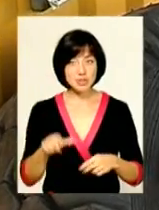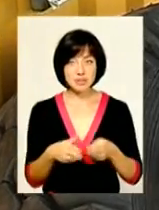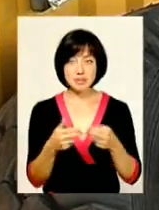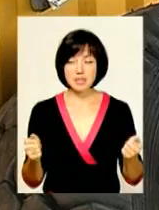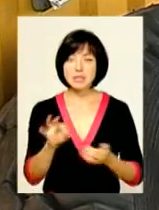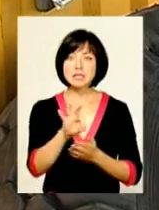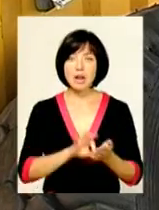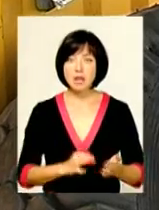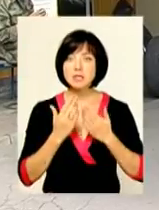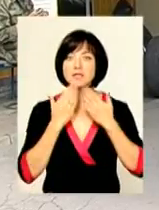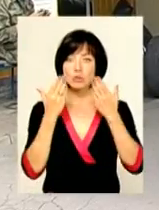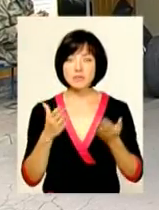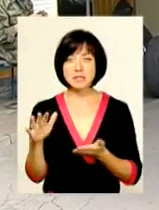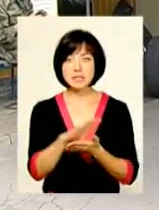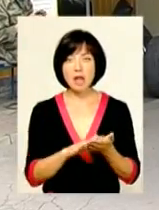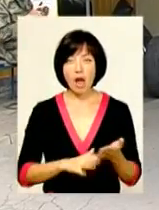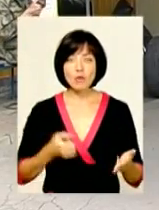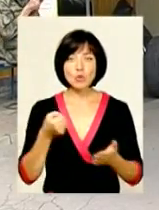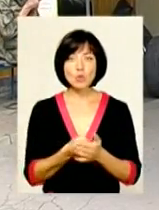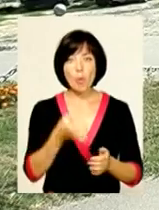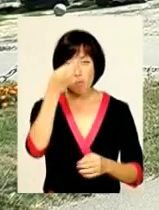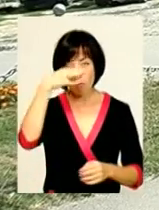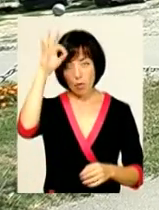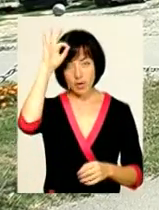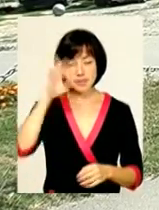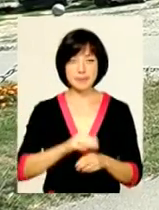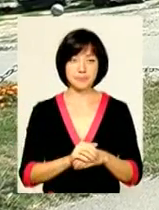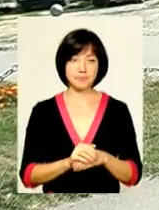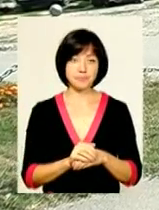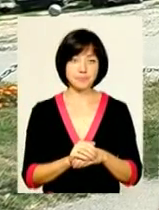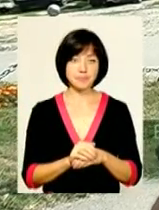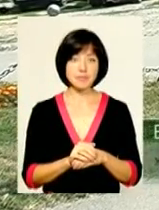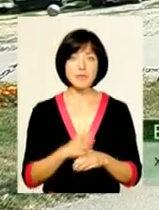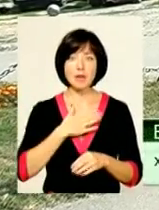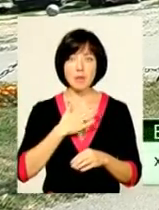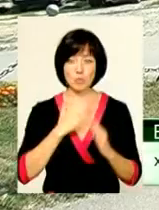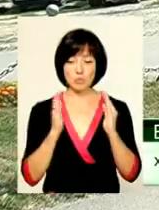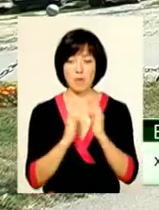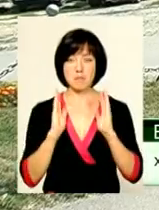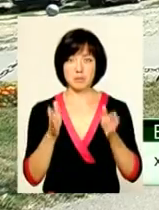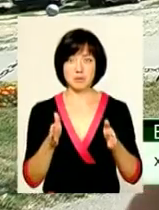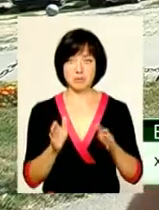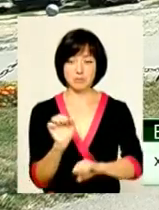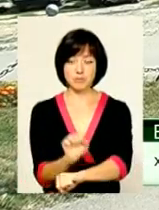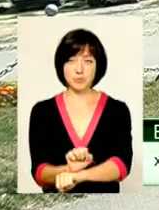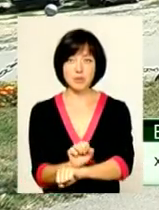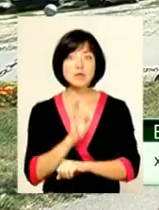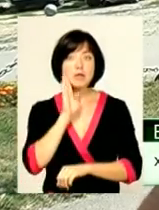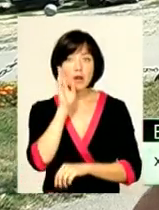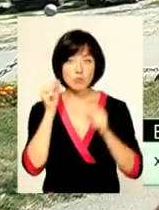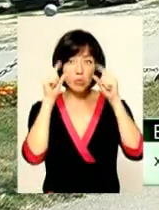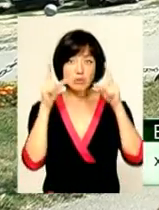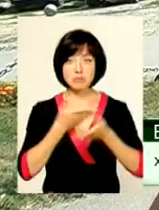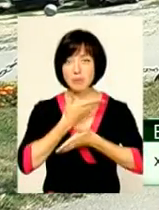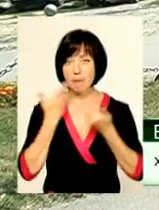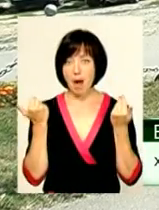відразу звернувся з відповідною заявою до поліції. В під'їзді постійно ставив велосипед. Сутра просипаюся,